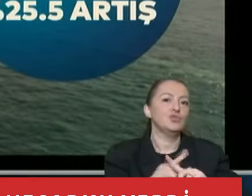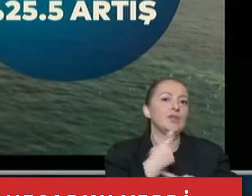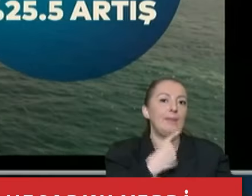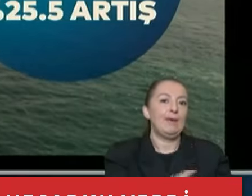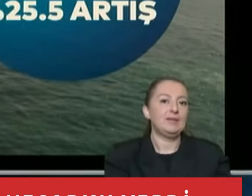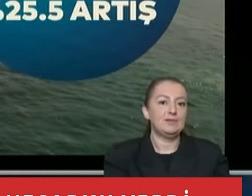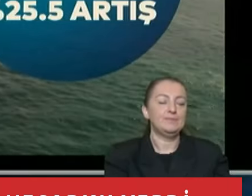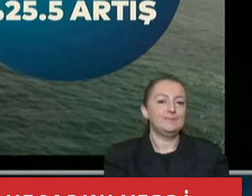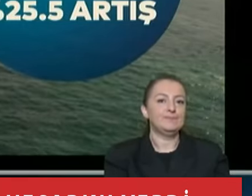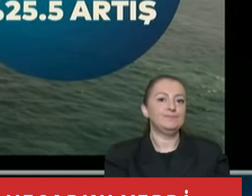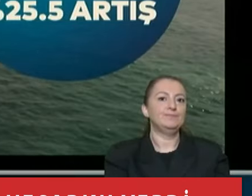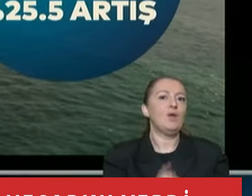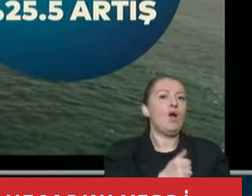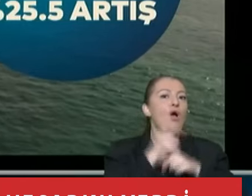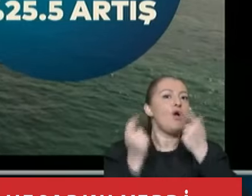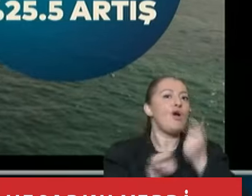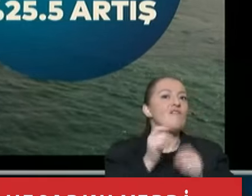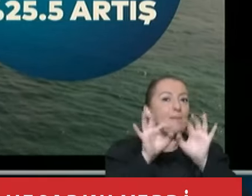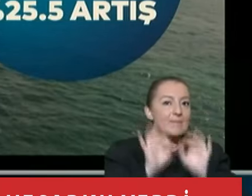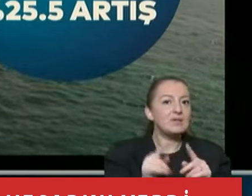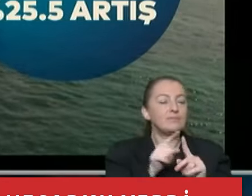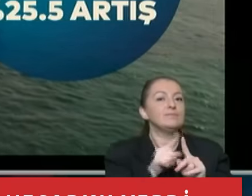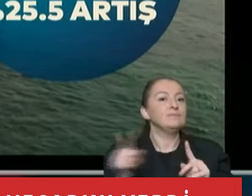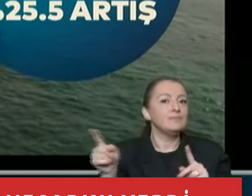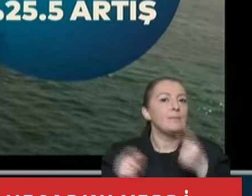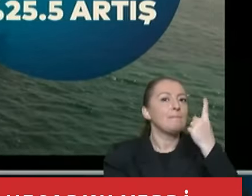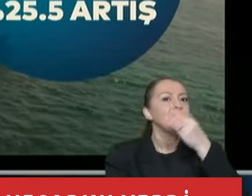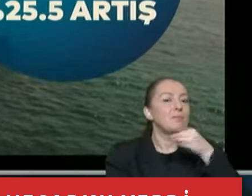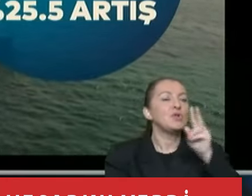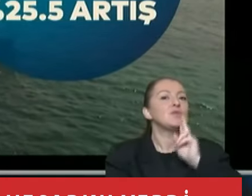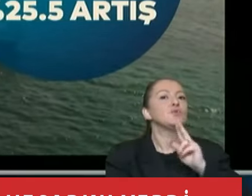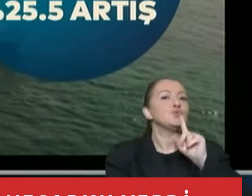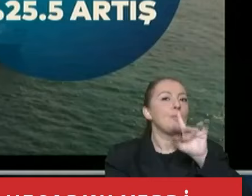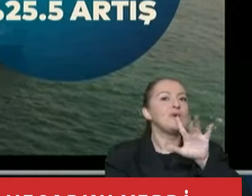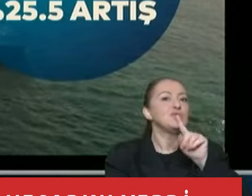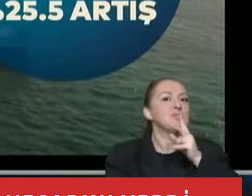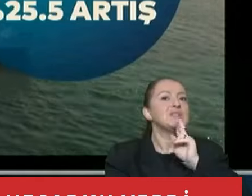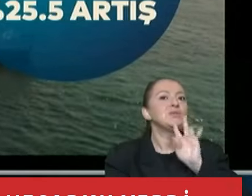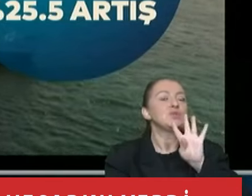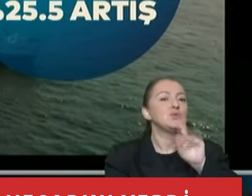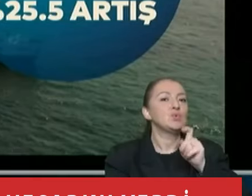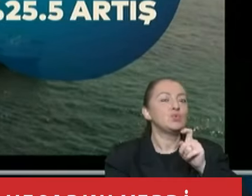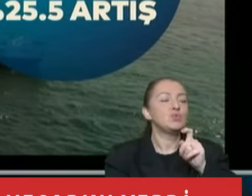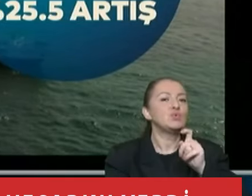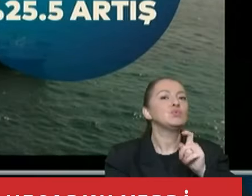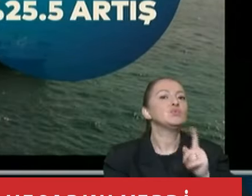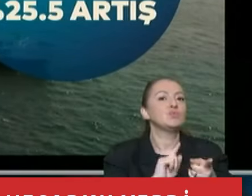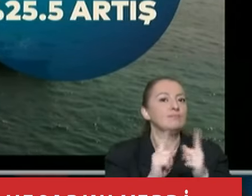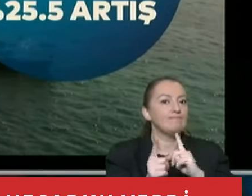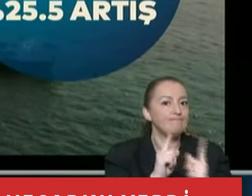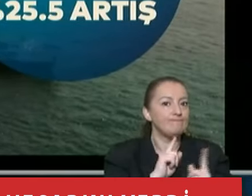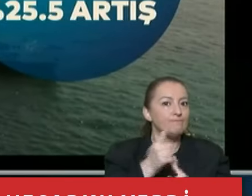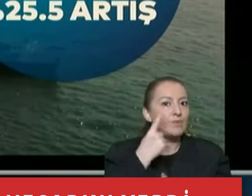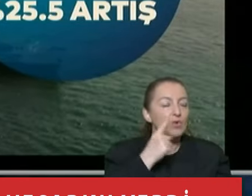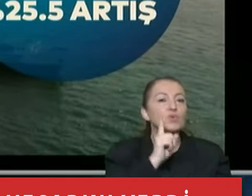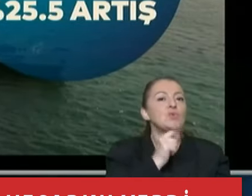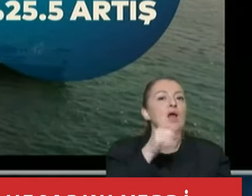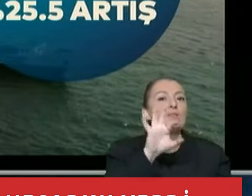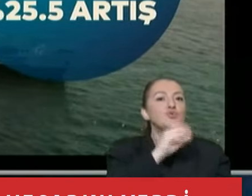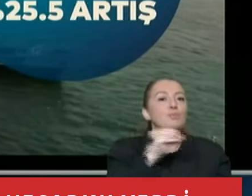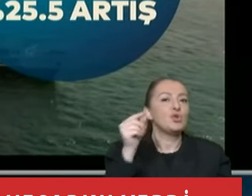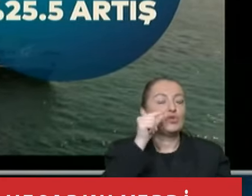gelmektedir göreve başladığımızdan bu yana 1. 215. 249 sefer ve 166 160